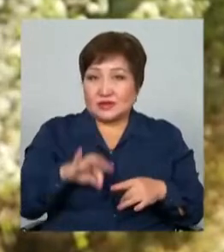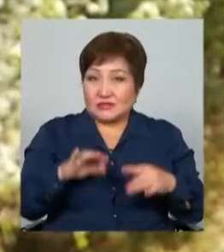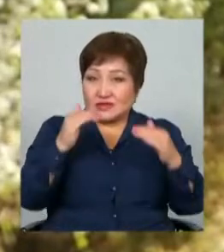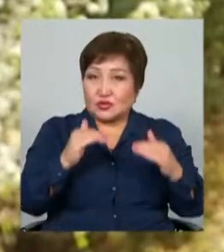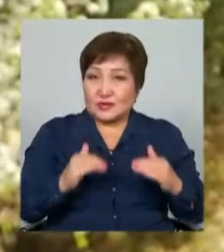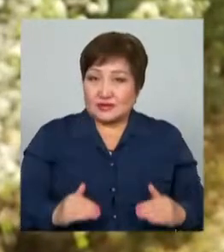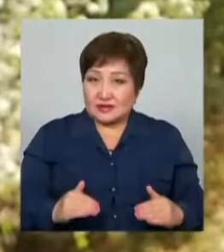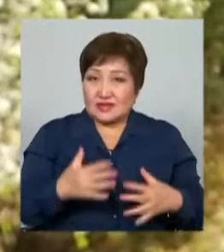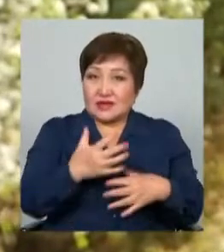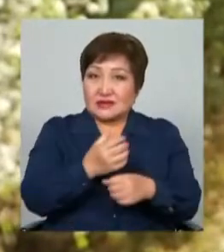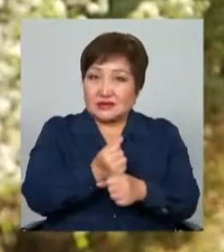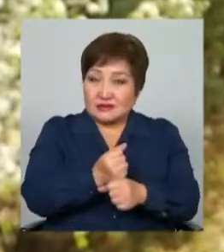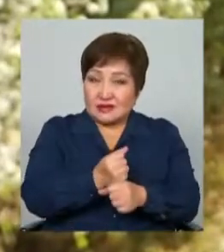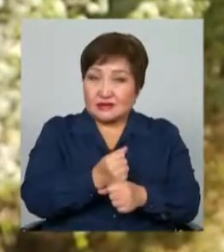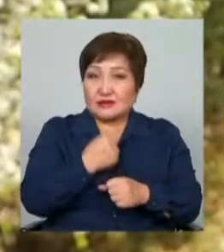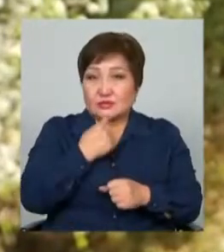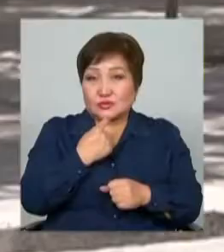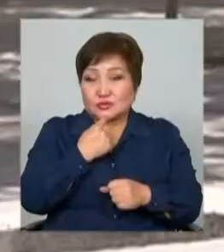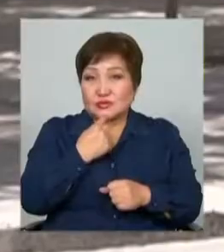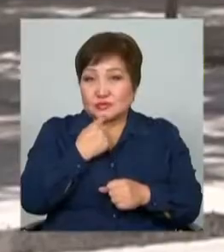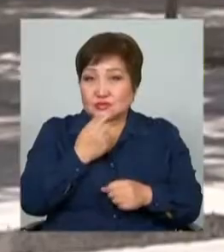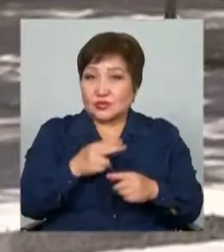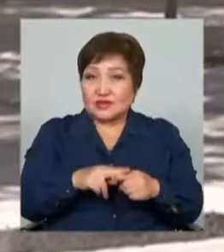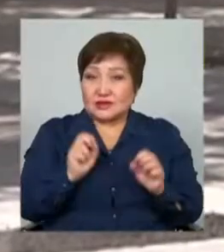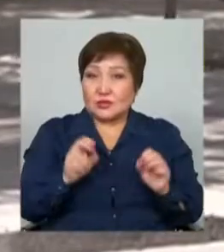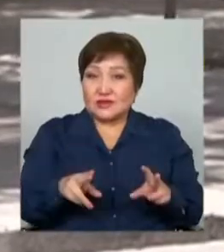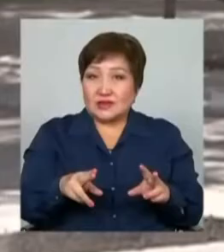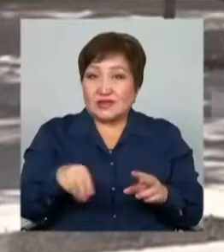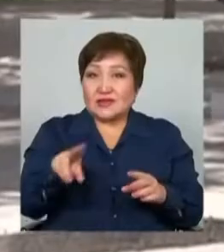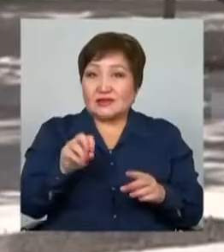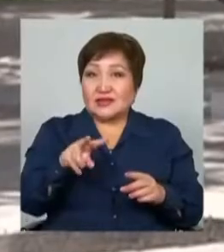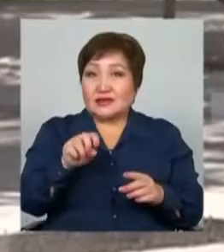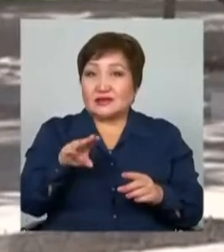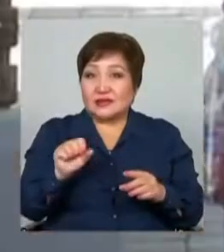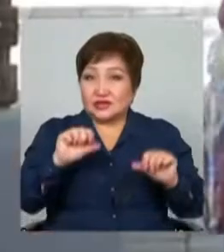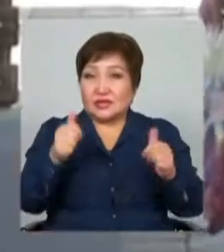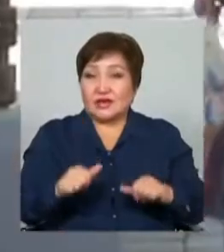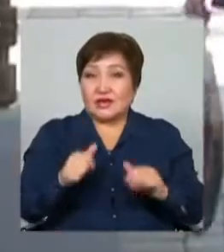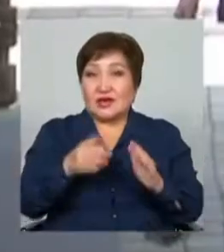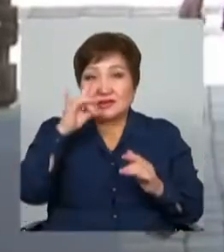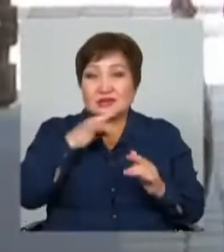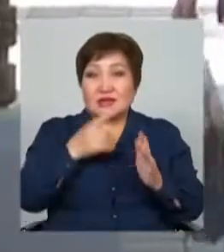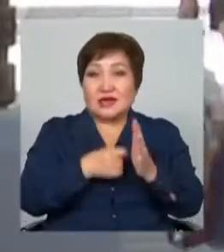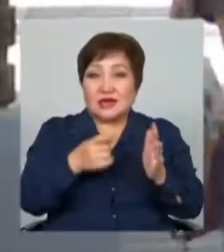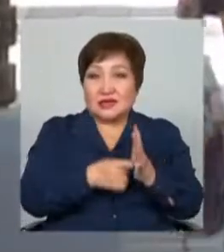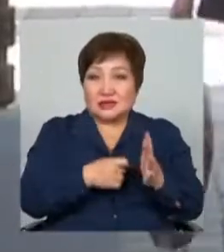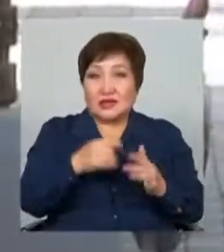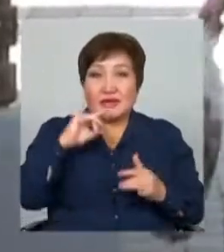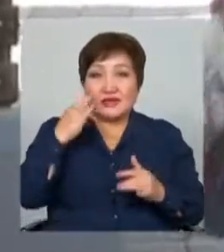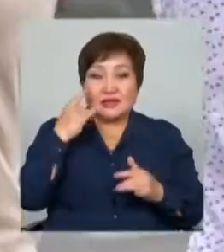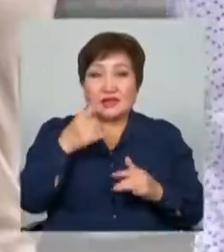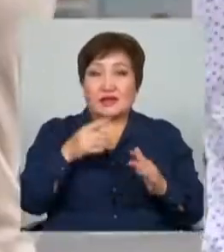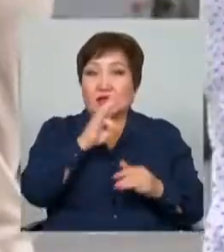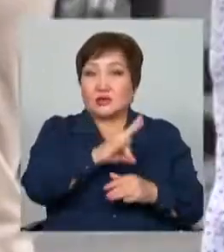азайтады. Сондықтан оның қауіптігі бар. Ет аштамы Қазақстанның Қарағанды, Маңғыстау, Павлодар мен Нұрсұлтан қалаларында